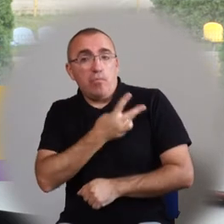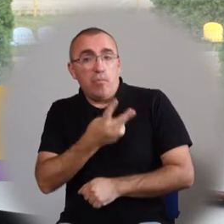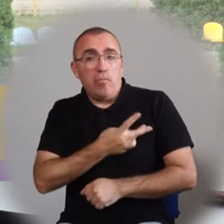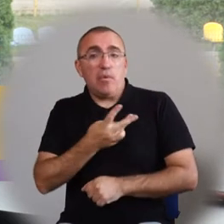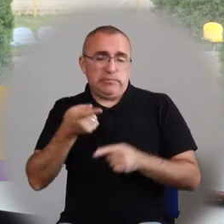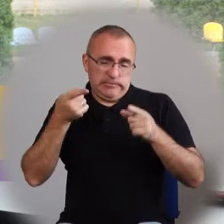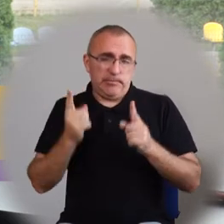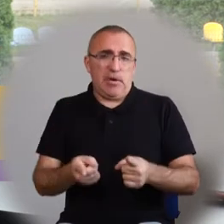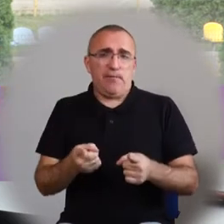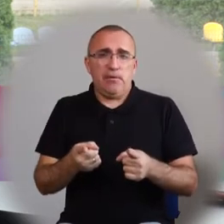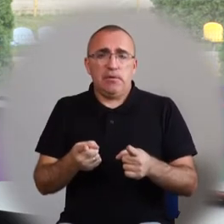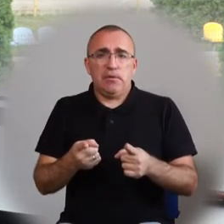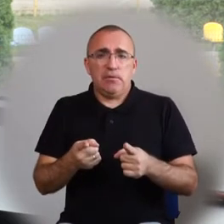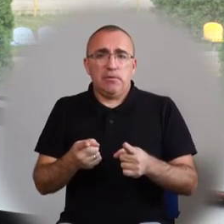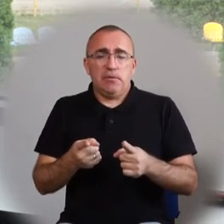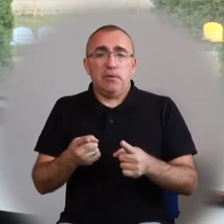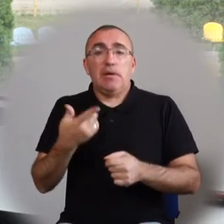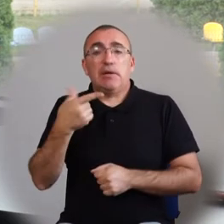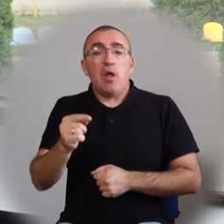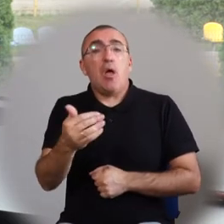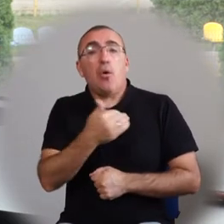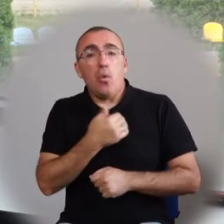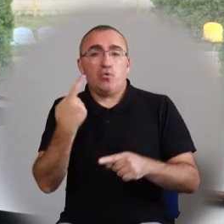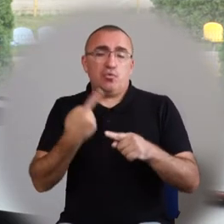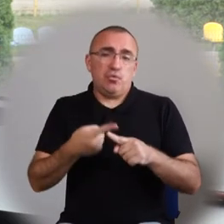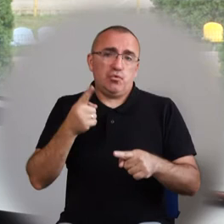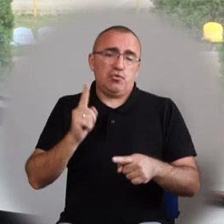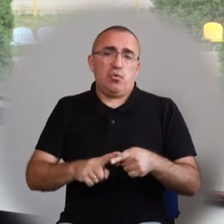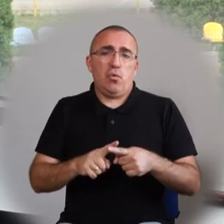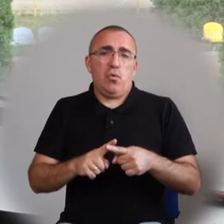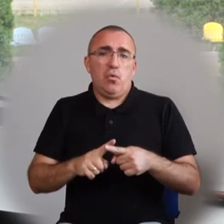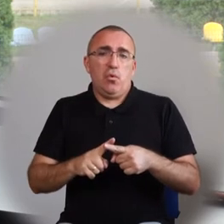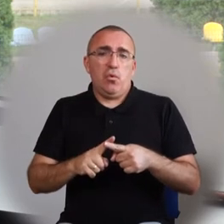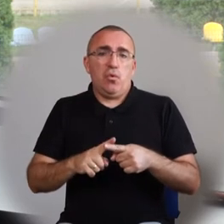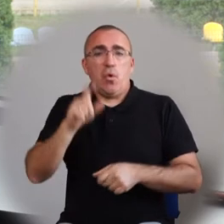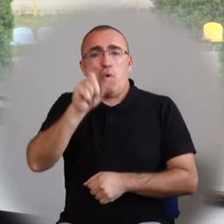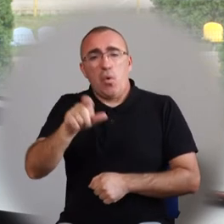об'єднання добровільне, справді добровільне, де хочуть цього